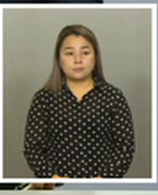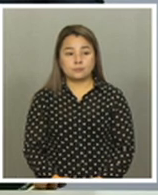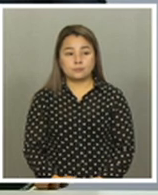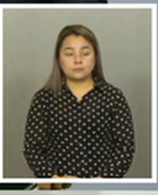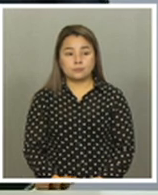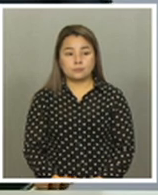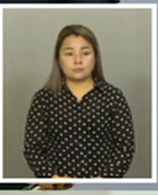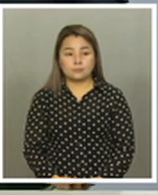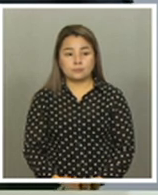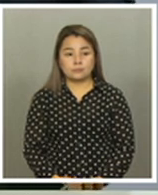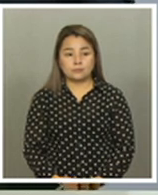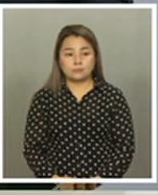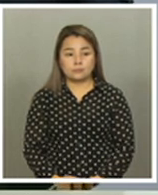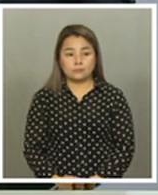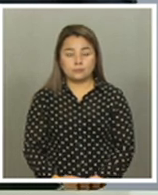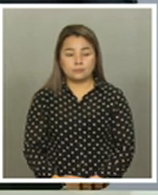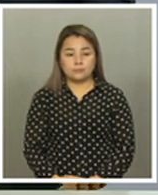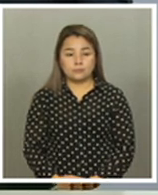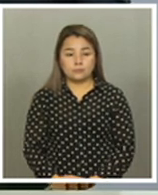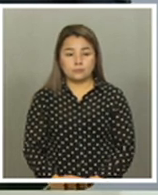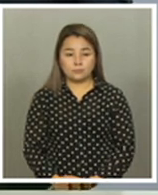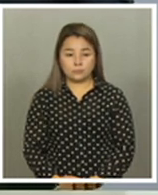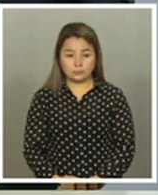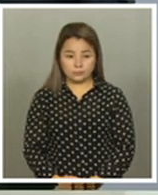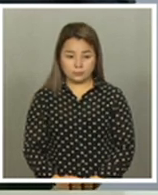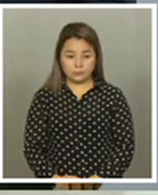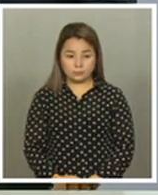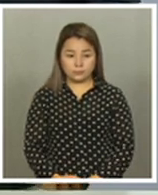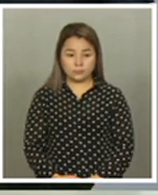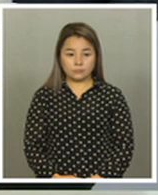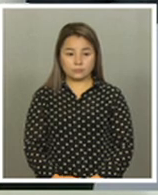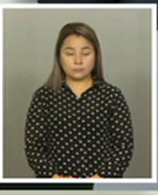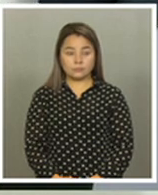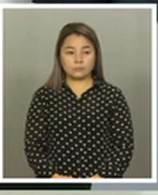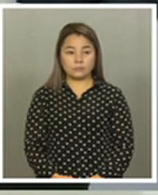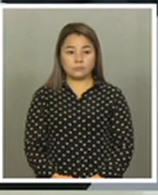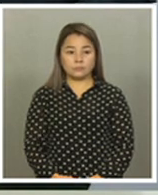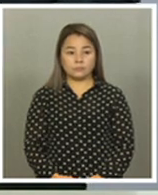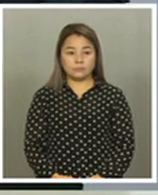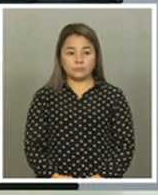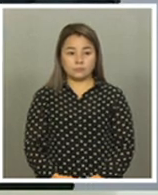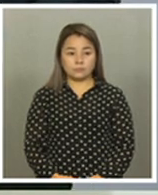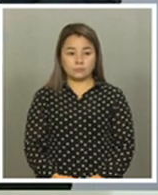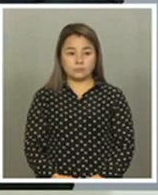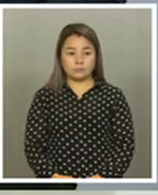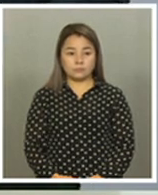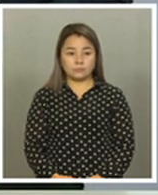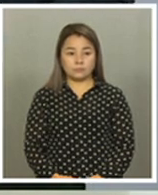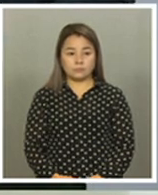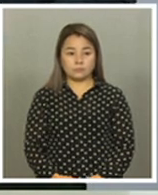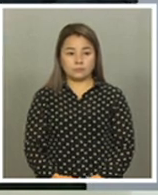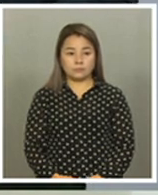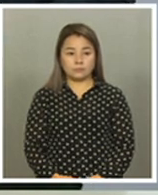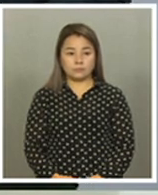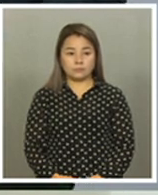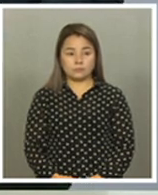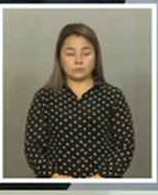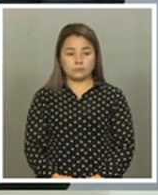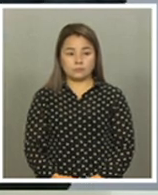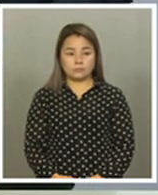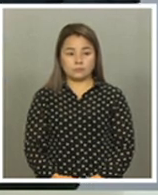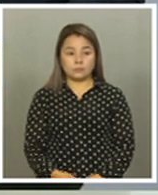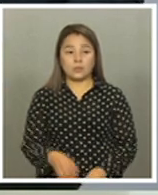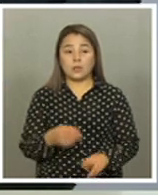1000-нан 1 килограммға. Тең болады 0,121 килограмм. Кестеге жазамыз сандық мәнді. Енді